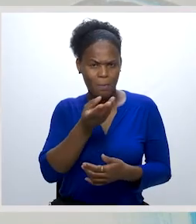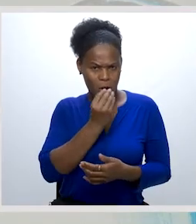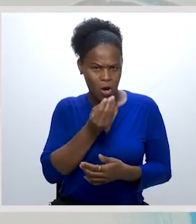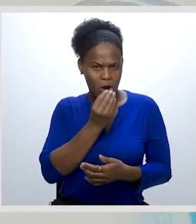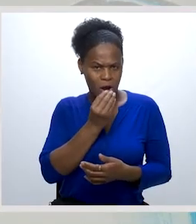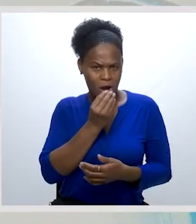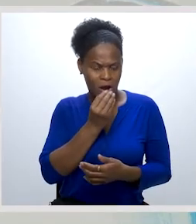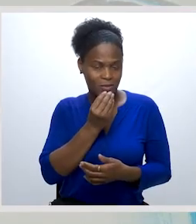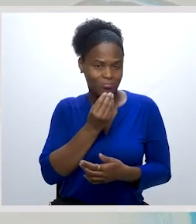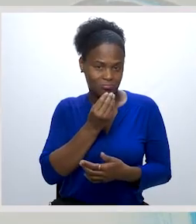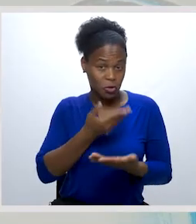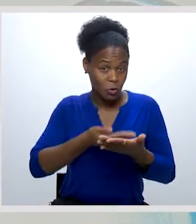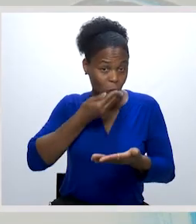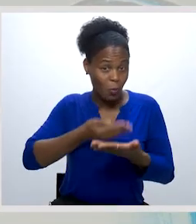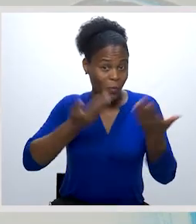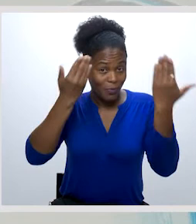soupe au dîner?